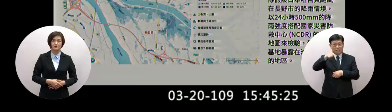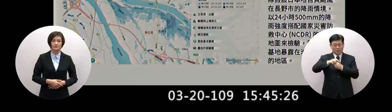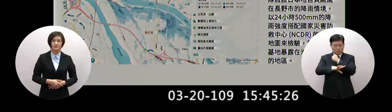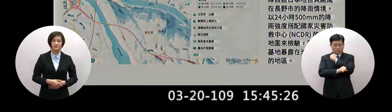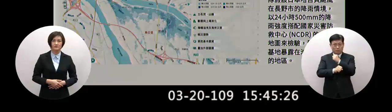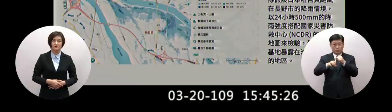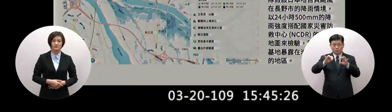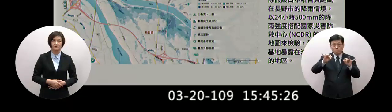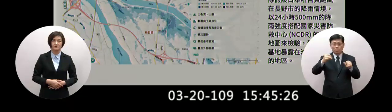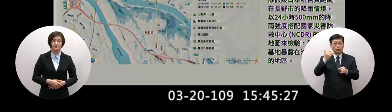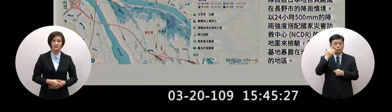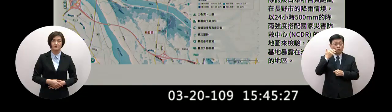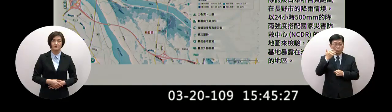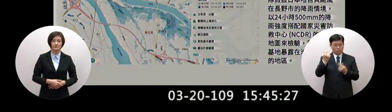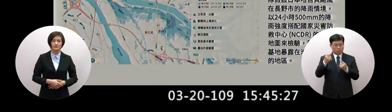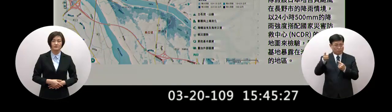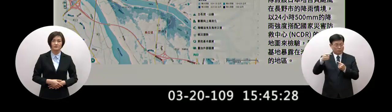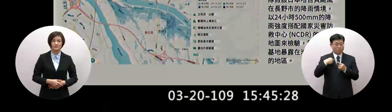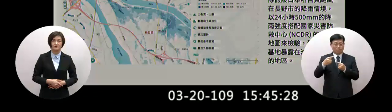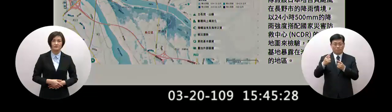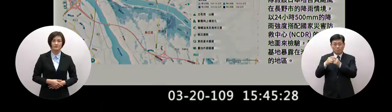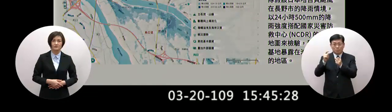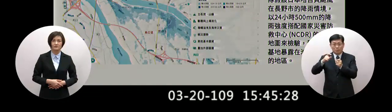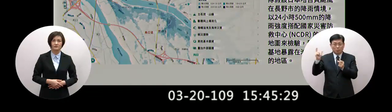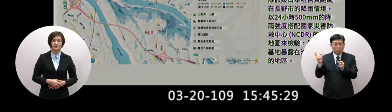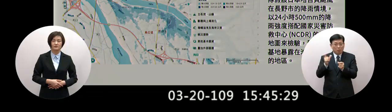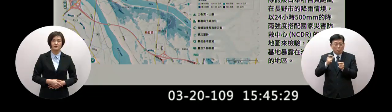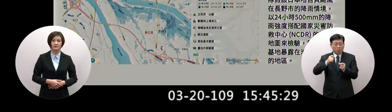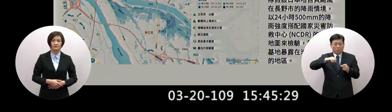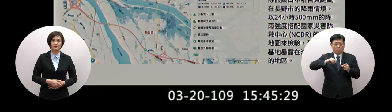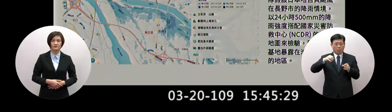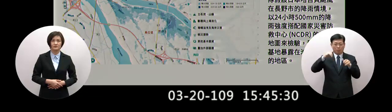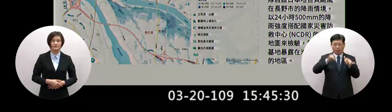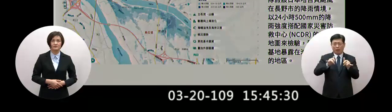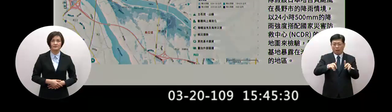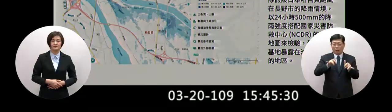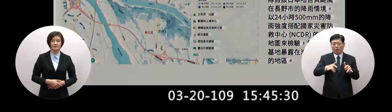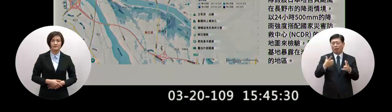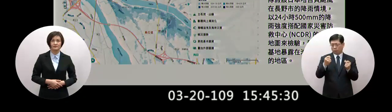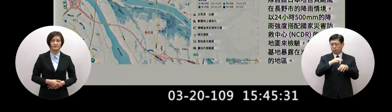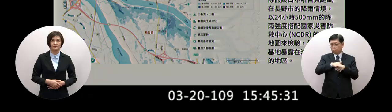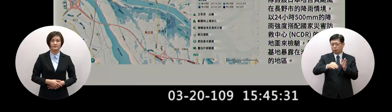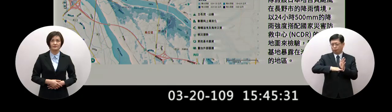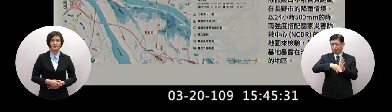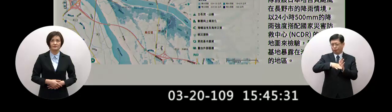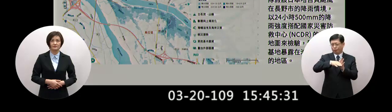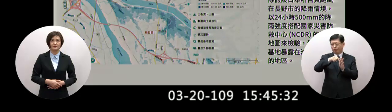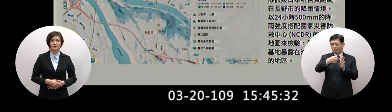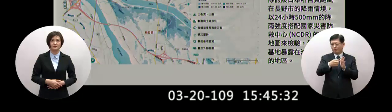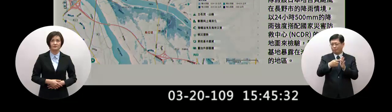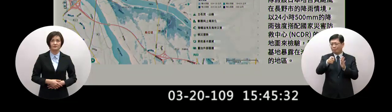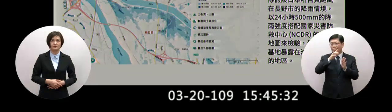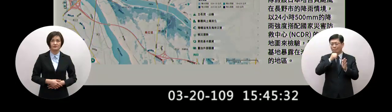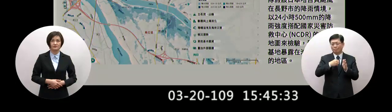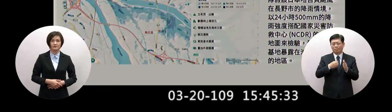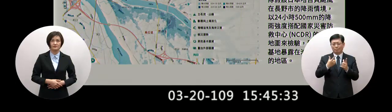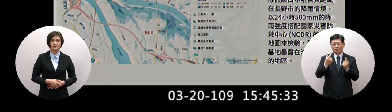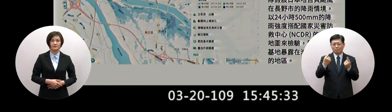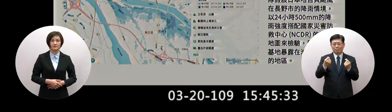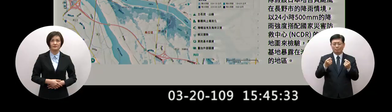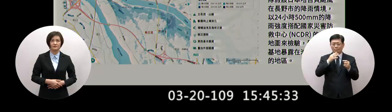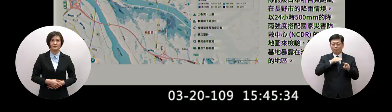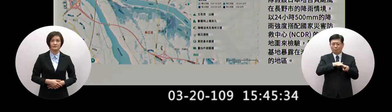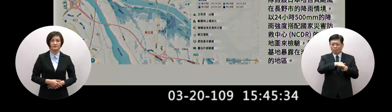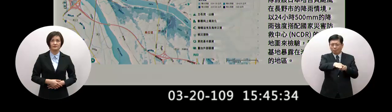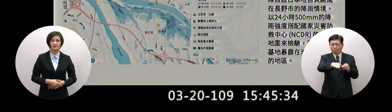基地，其实如果经过像哈吉贝台风这么大的强降水的时候，一样会变成是一个这个乌日一样是一个